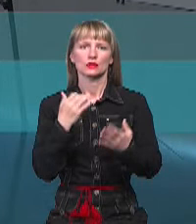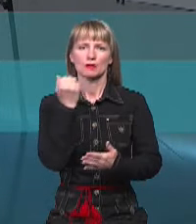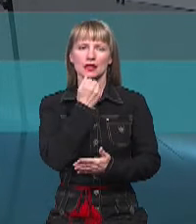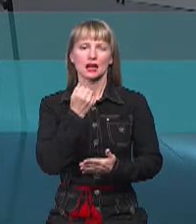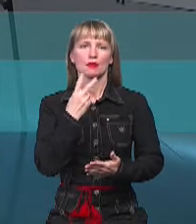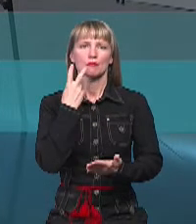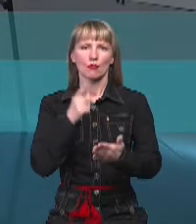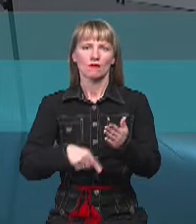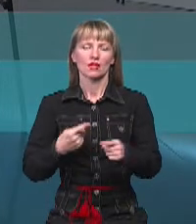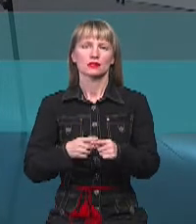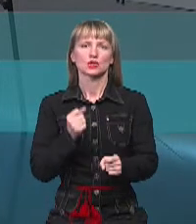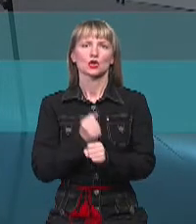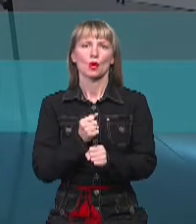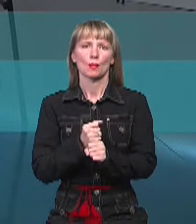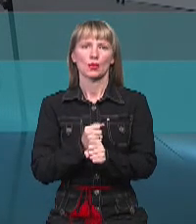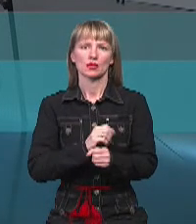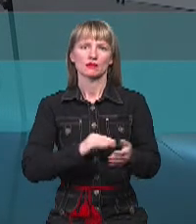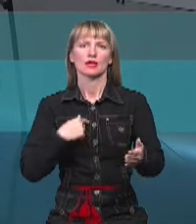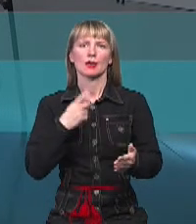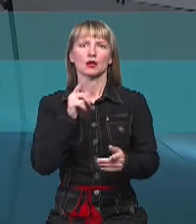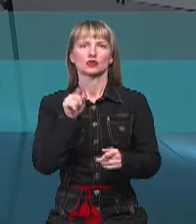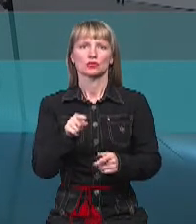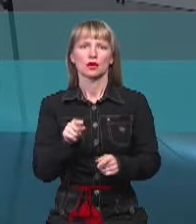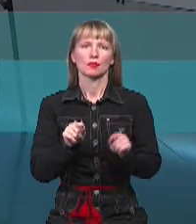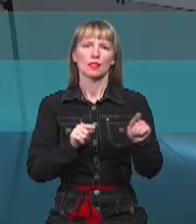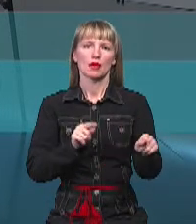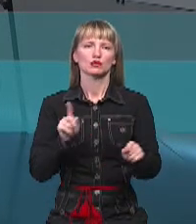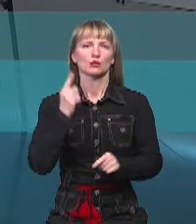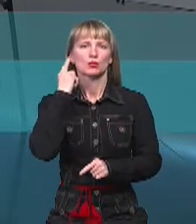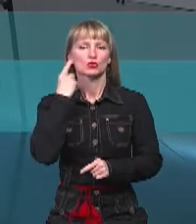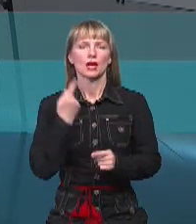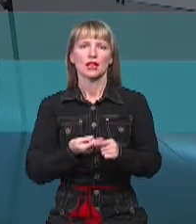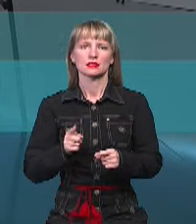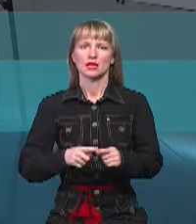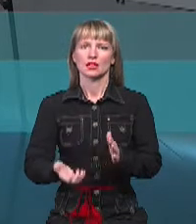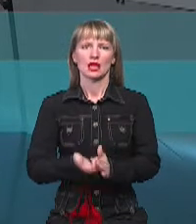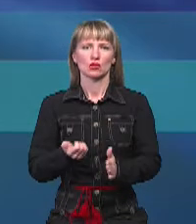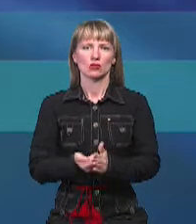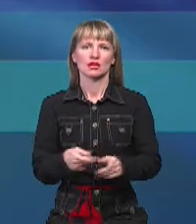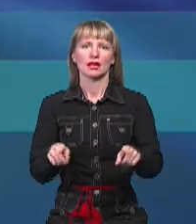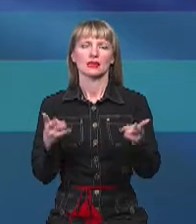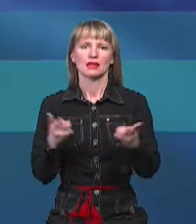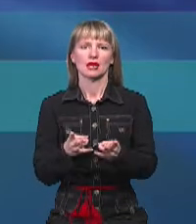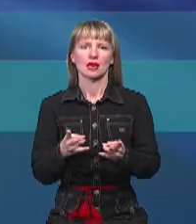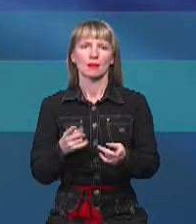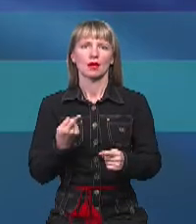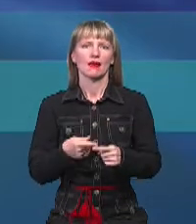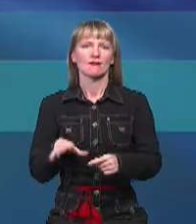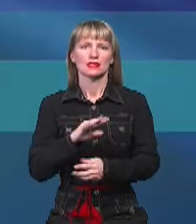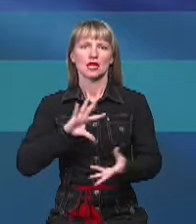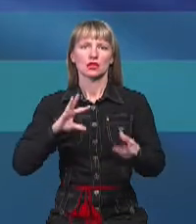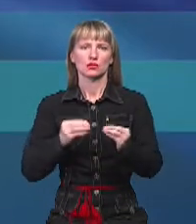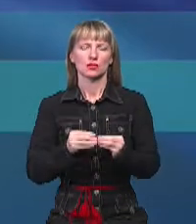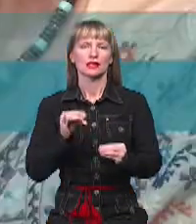і повірити цьому, знаєте, так, зробили витяг, я бачив там силочку в інтернеті, там щось почув, це недостатньо. Треба так все аналізувати, аналізувати